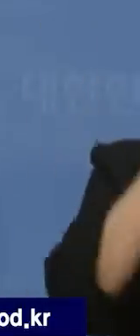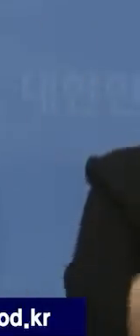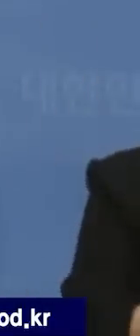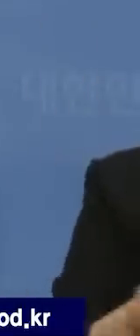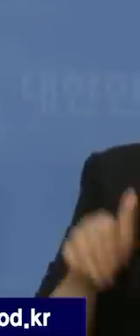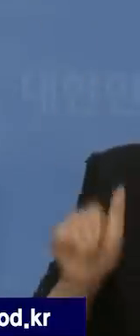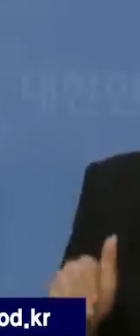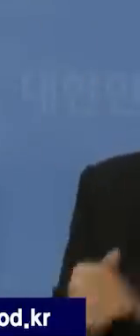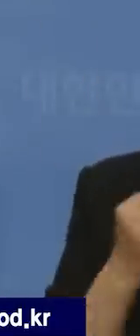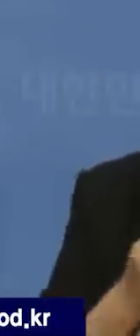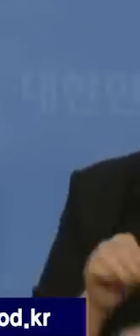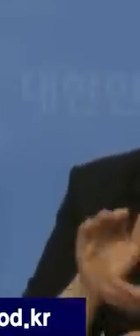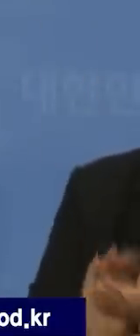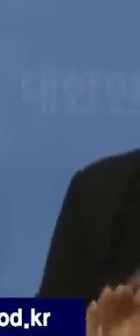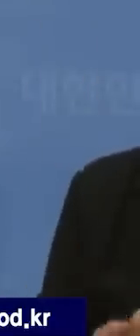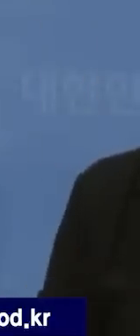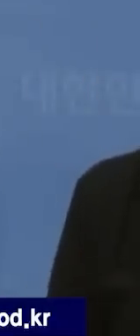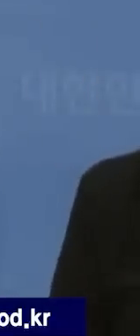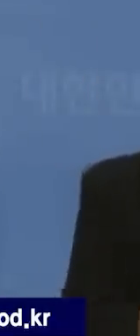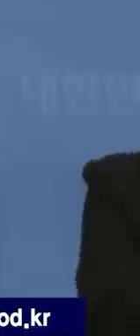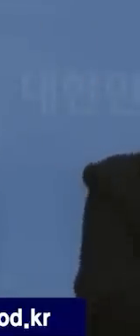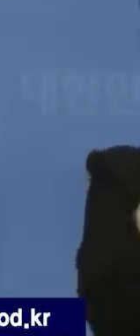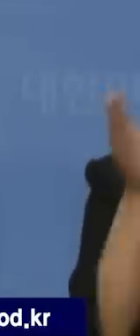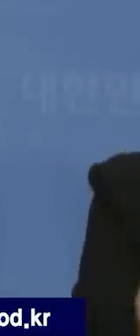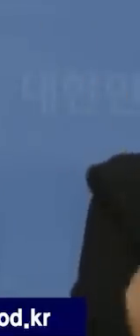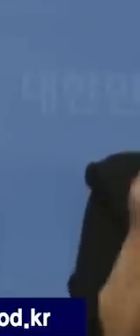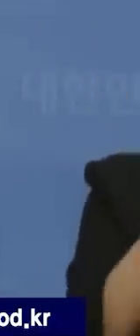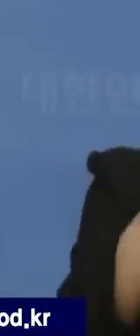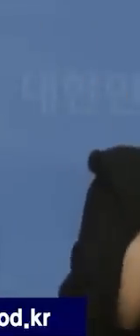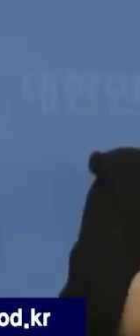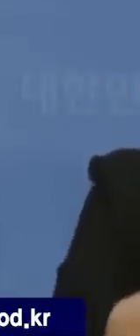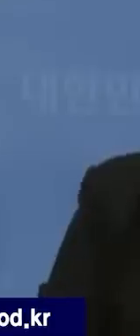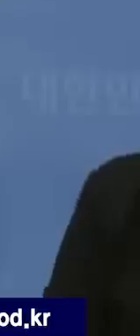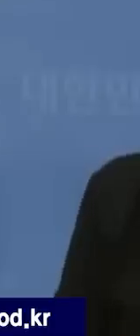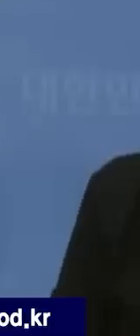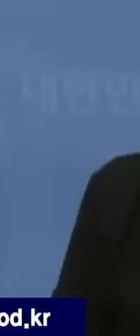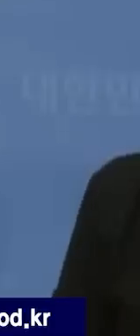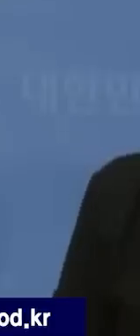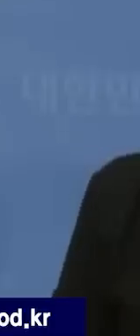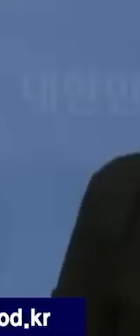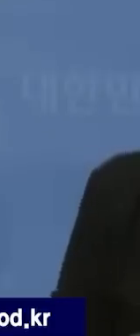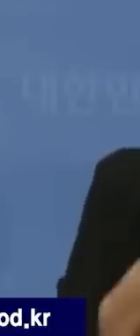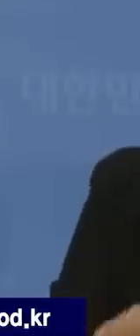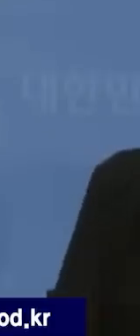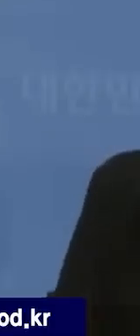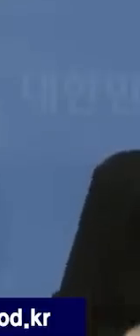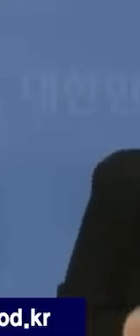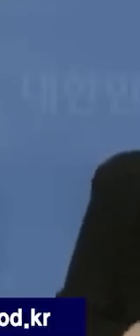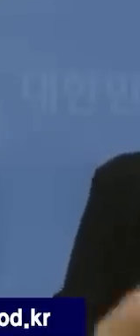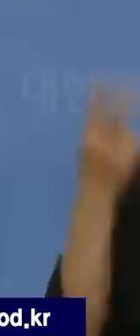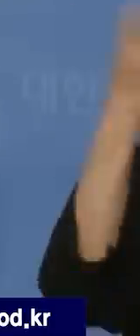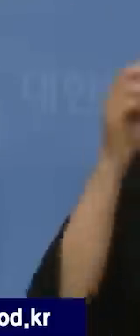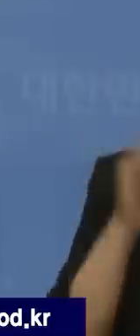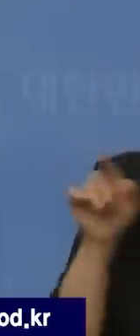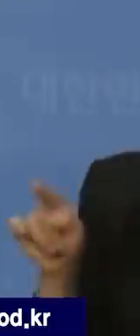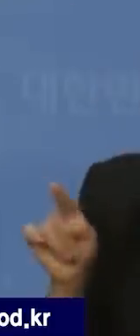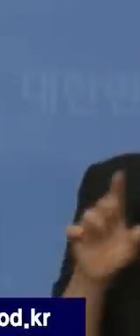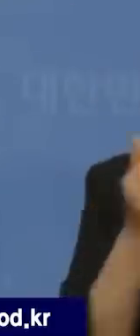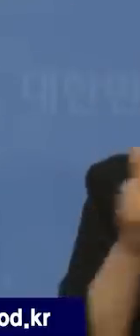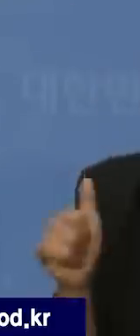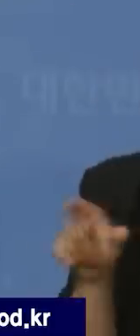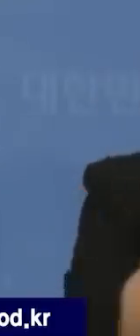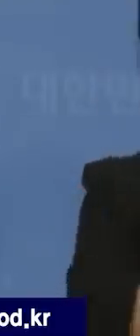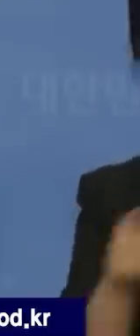만들어버린 대통령실 역시 예외가 아닙니다. 윤석열 대통령은 감사원에 대한